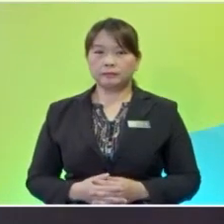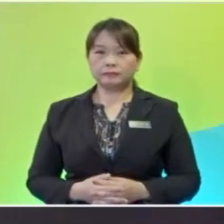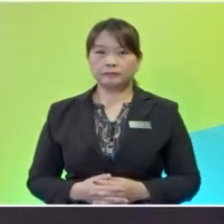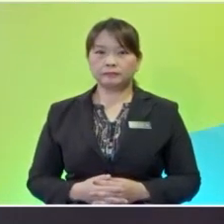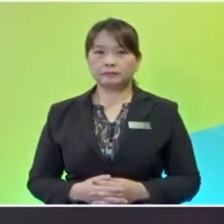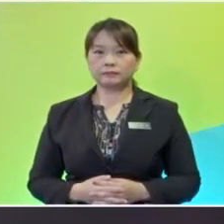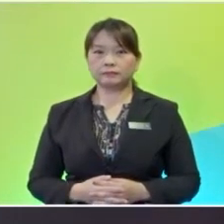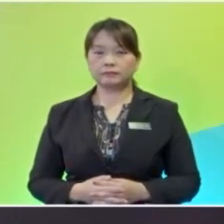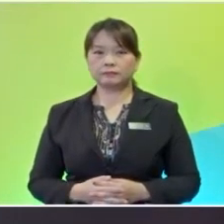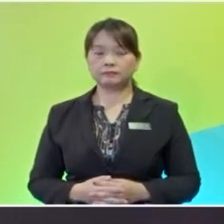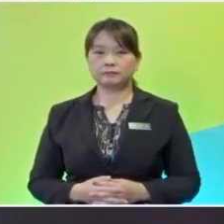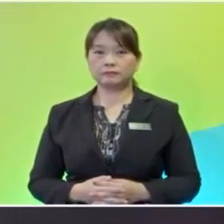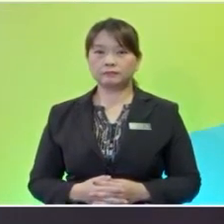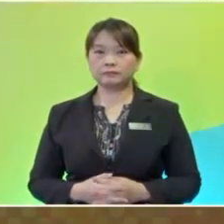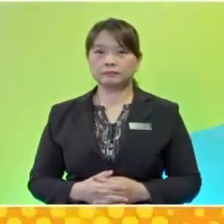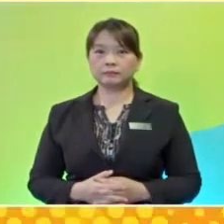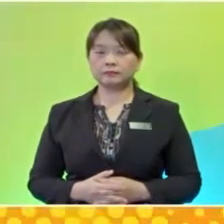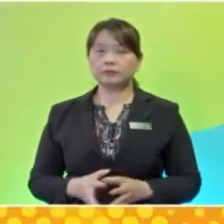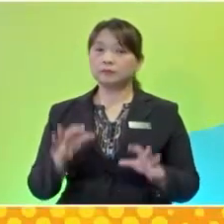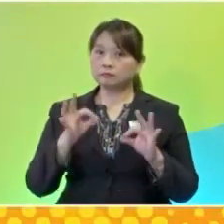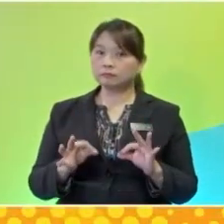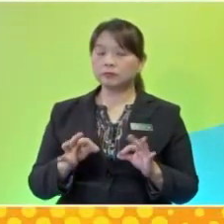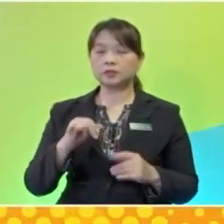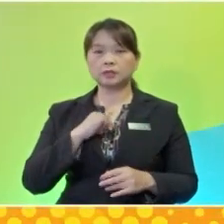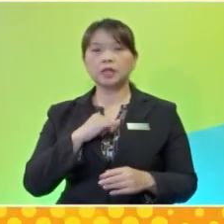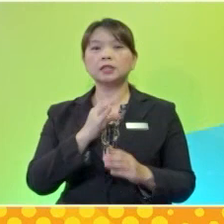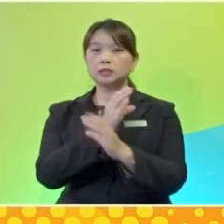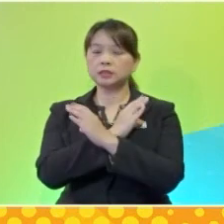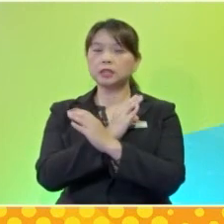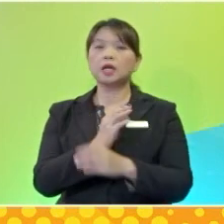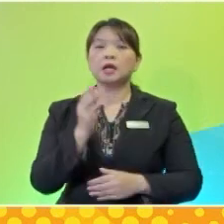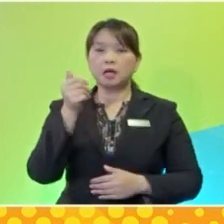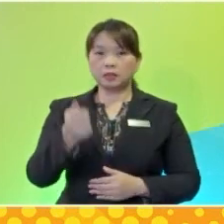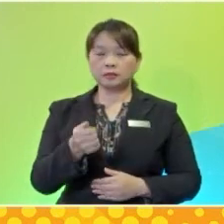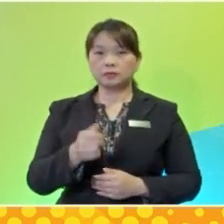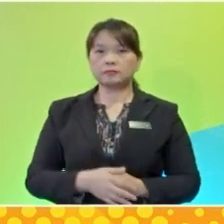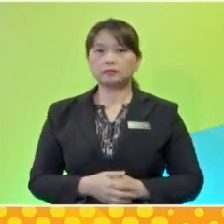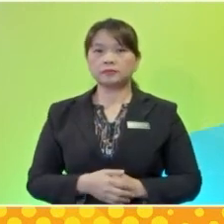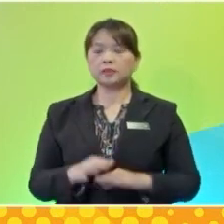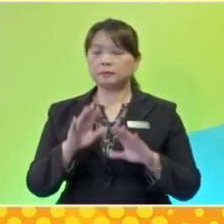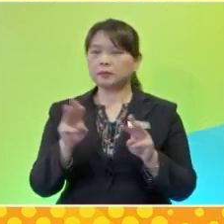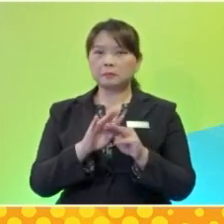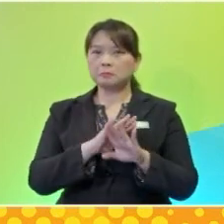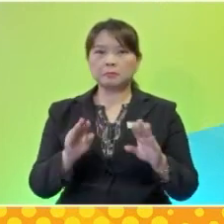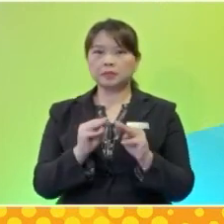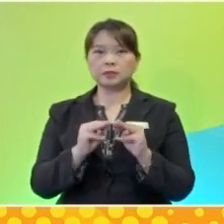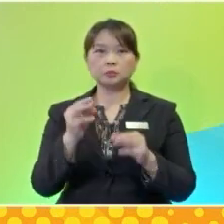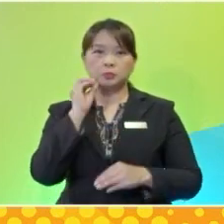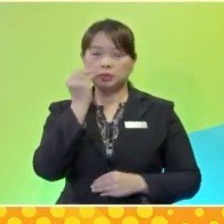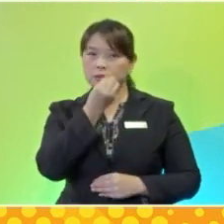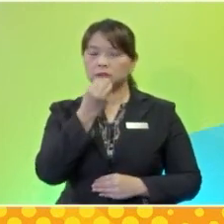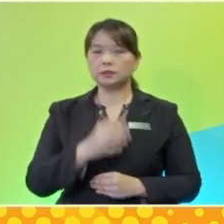我如果爱你，绝不像攀援的凌霄花，借你的高枝炫耀自